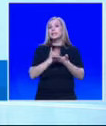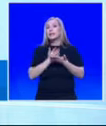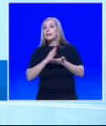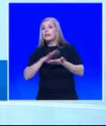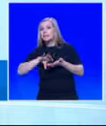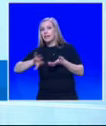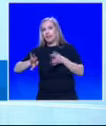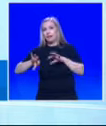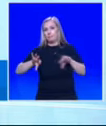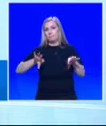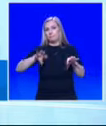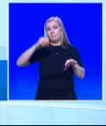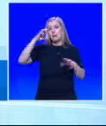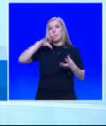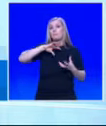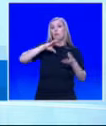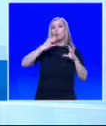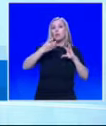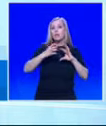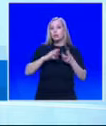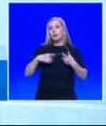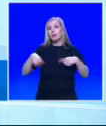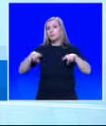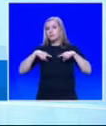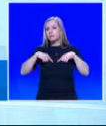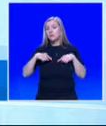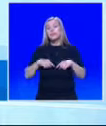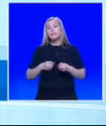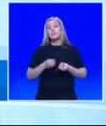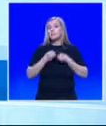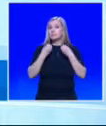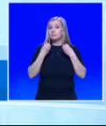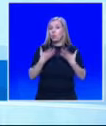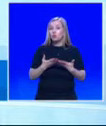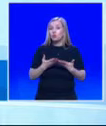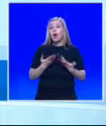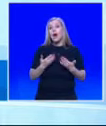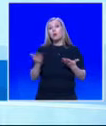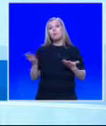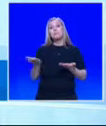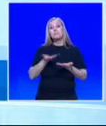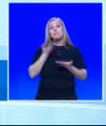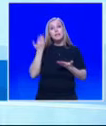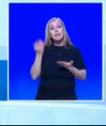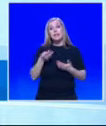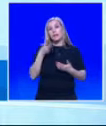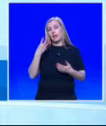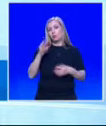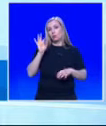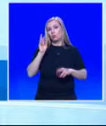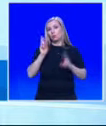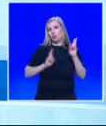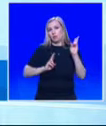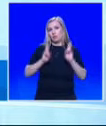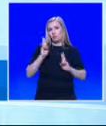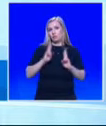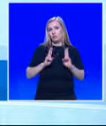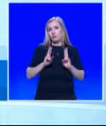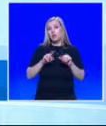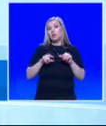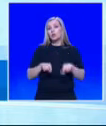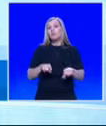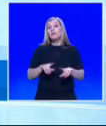от правосъдие е на път да стане реалност, ако, дай Боже, утре мине третото гласуване. Това е ключовото обещание към българите, то